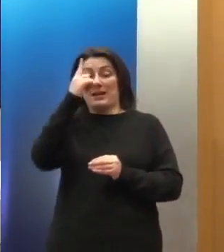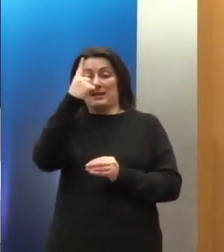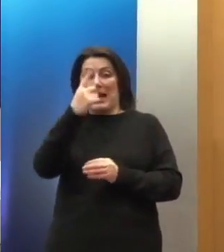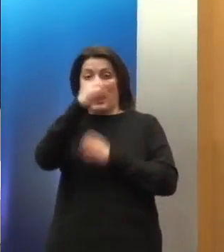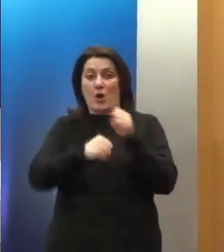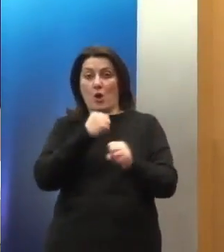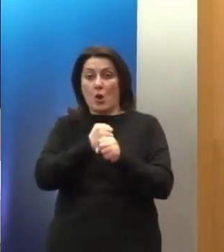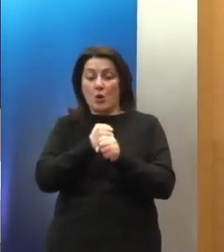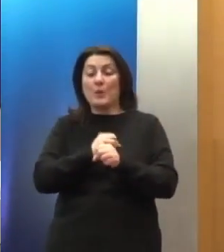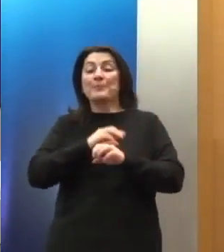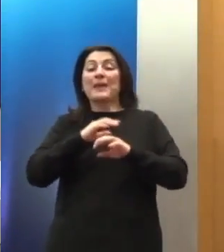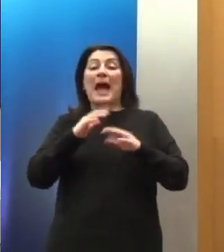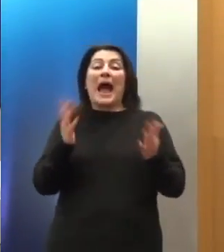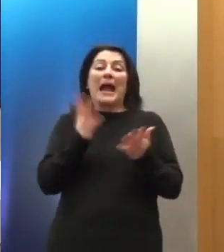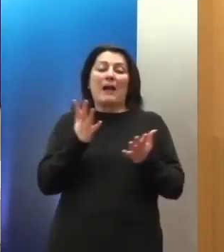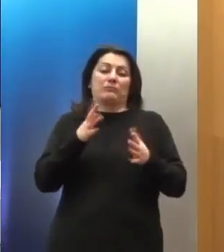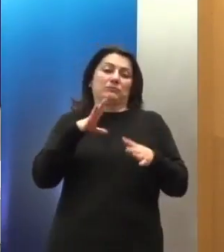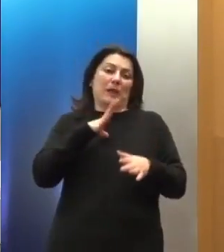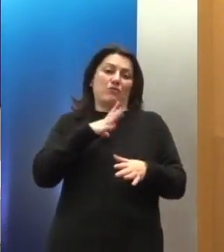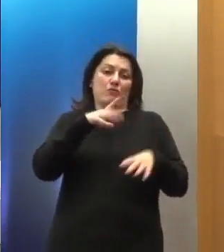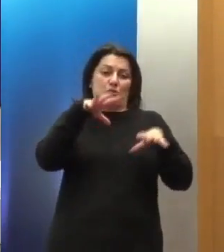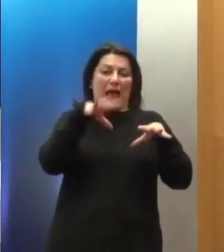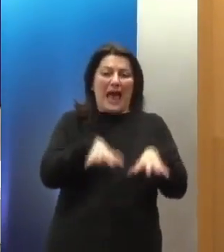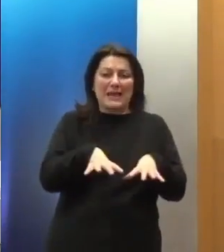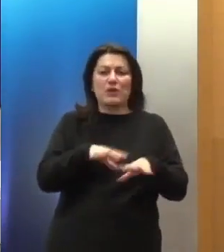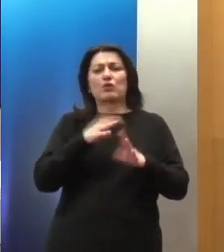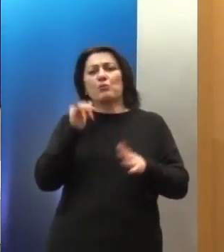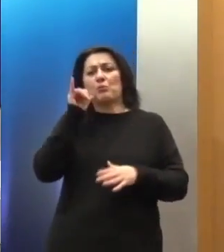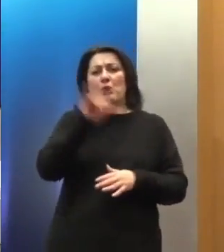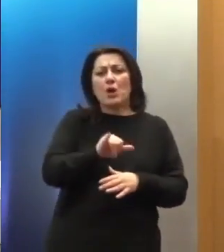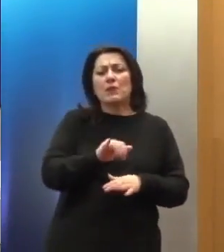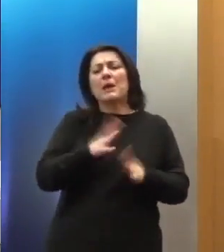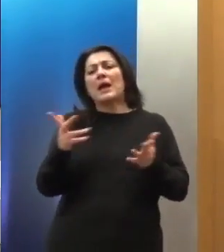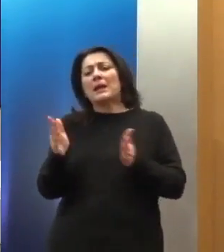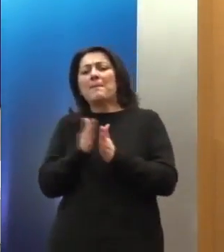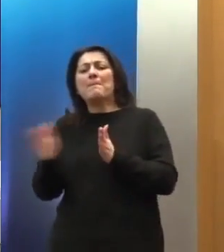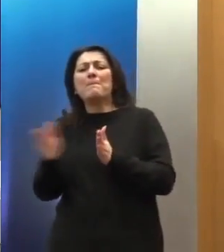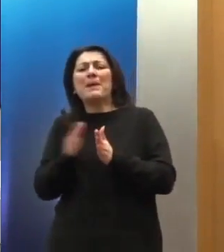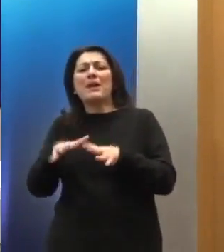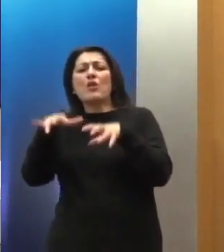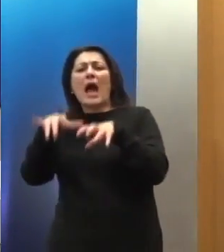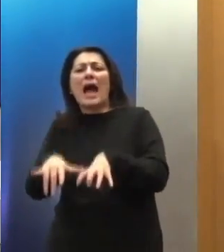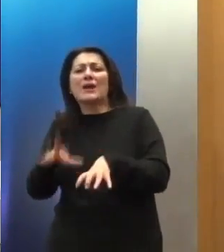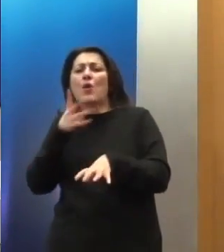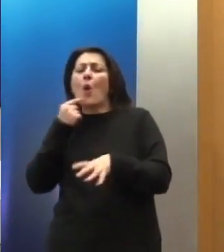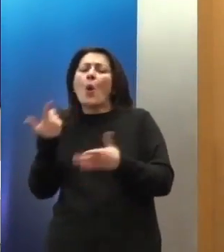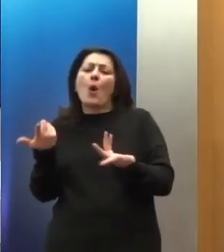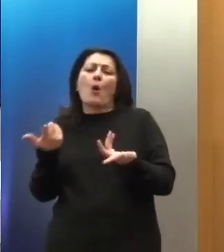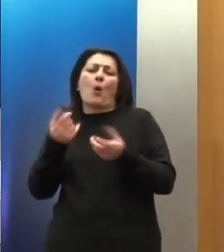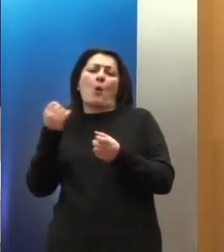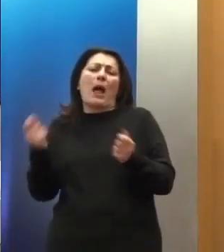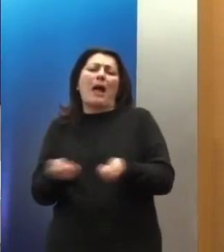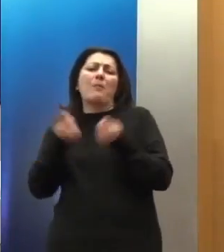είναι είτε μακροχρόνια άνεργος, είτε εποχιακά άνεργος λόγω του επαγγέλματος που